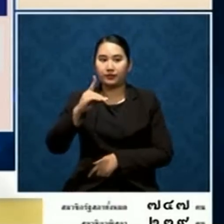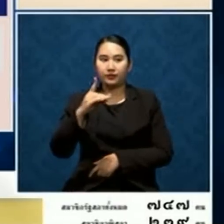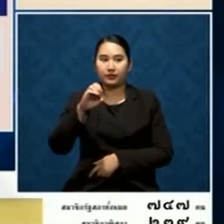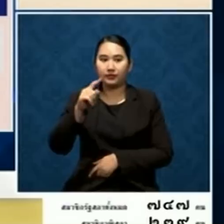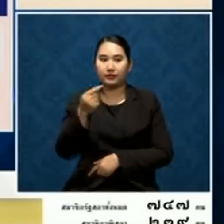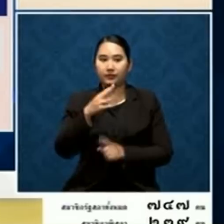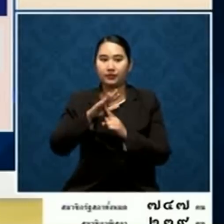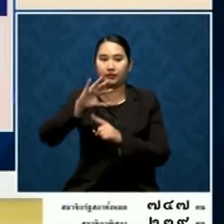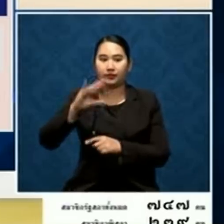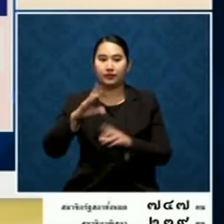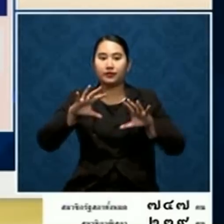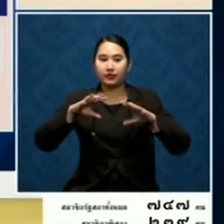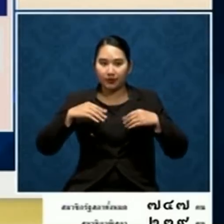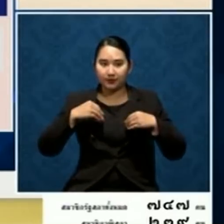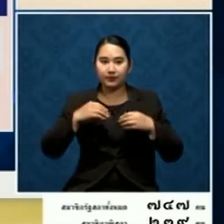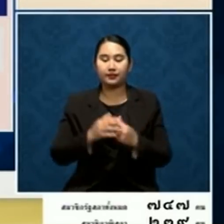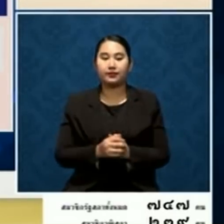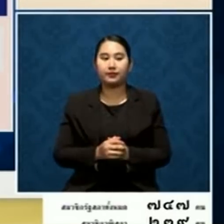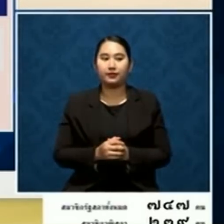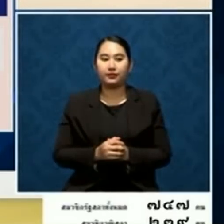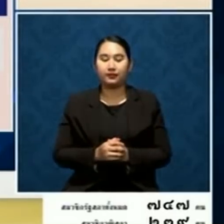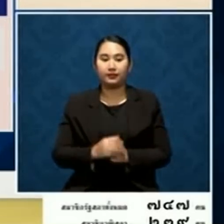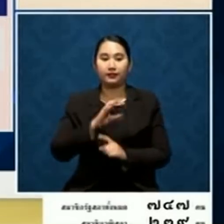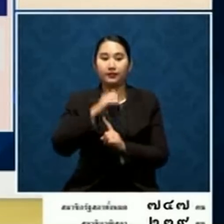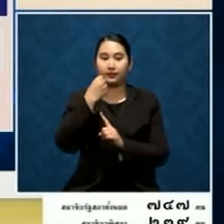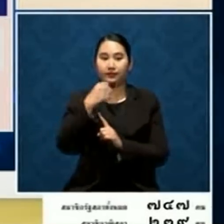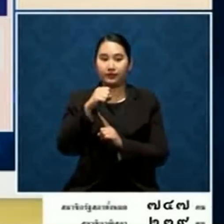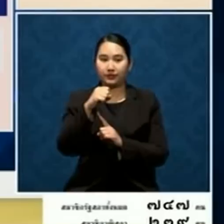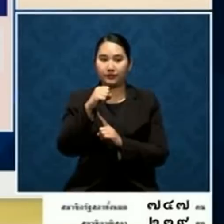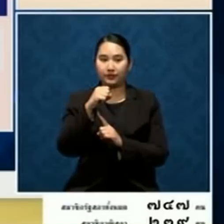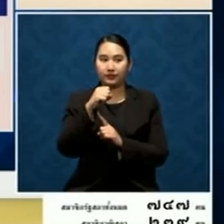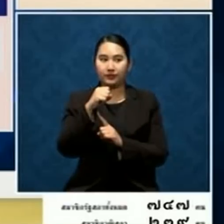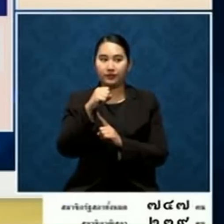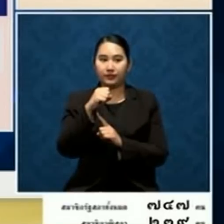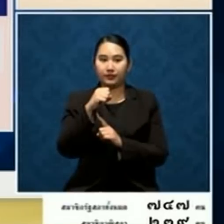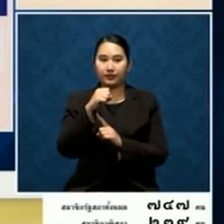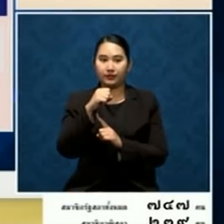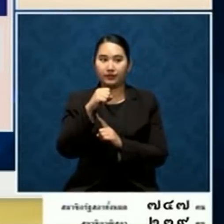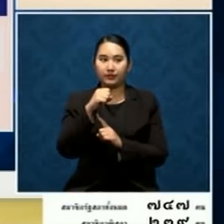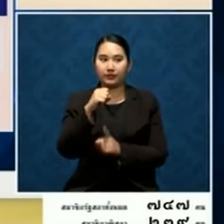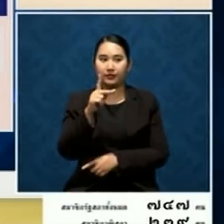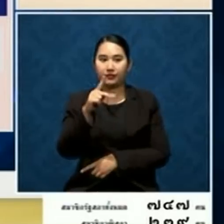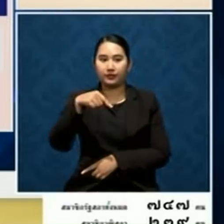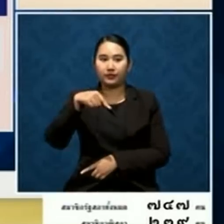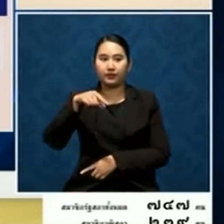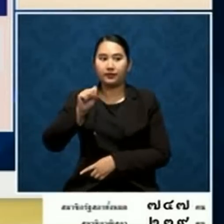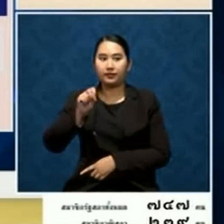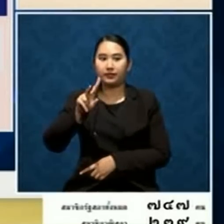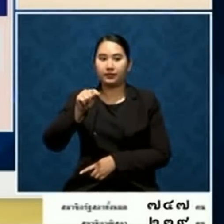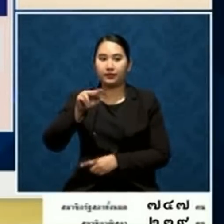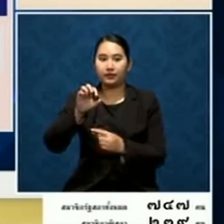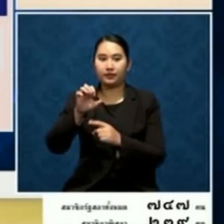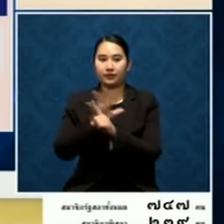ธิน เห็นชอบครับ 10นางสาวกฤตชีวะธรรมนน